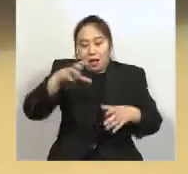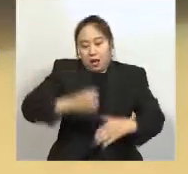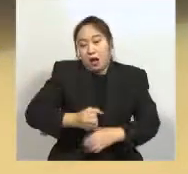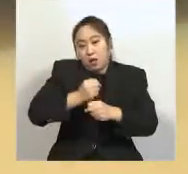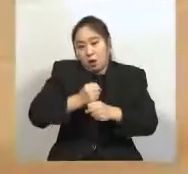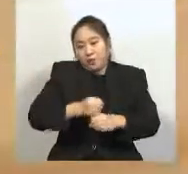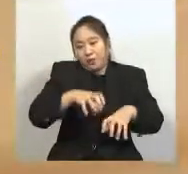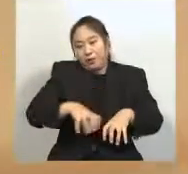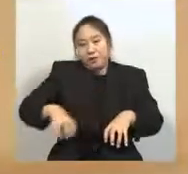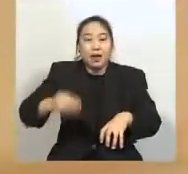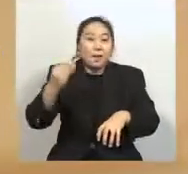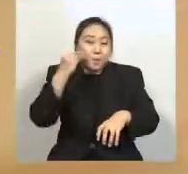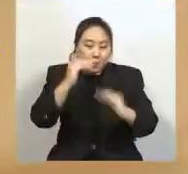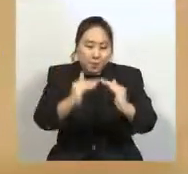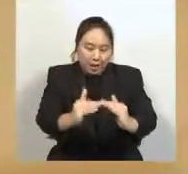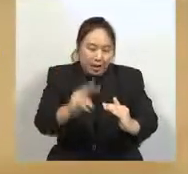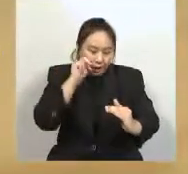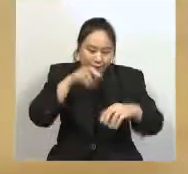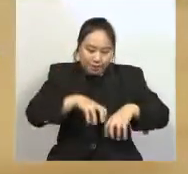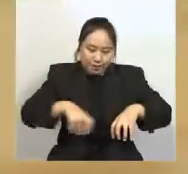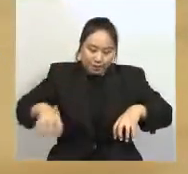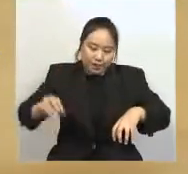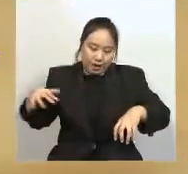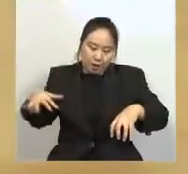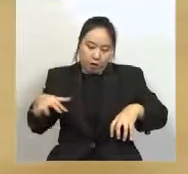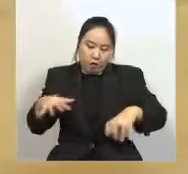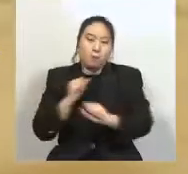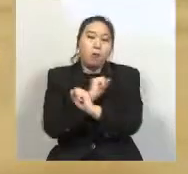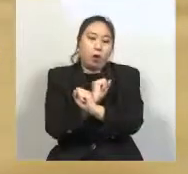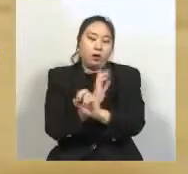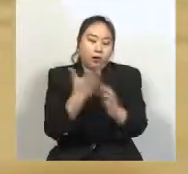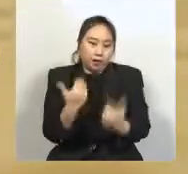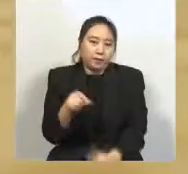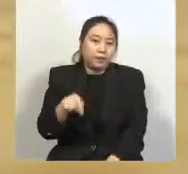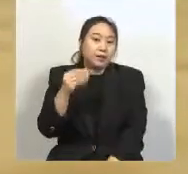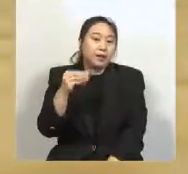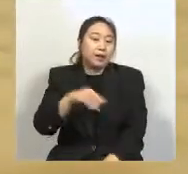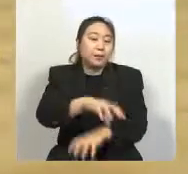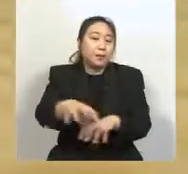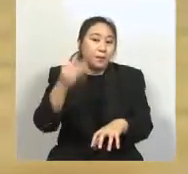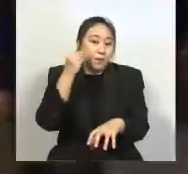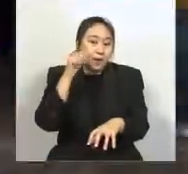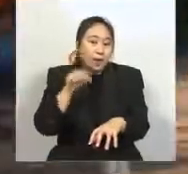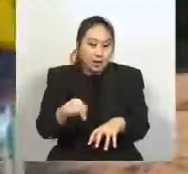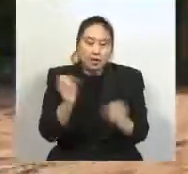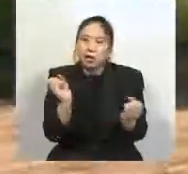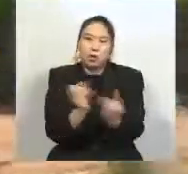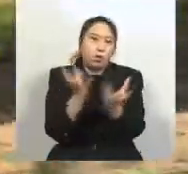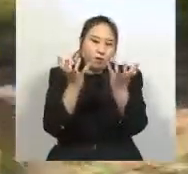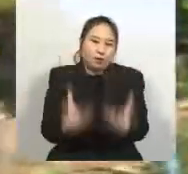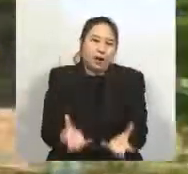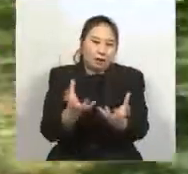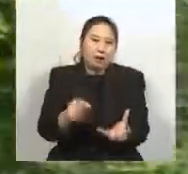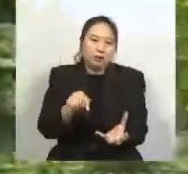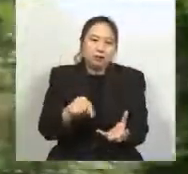ไม่ให้น้ำไหลเข้าบ้านเรือนของชาวบ้านโดยพื้นที่บ้านด่านเนินสูงแห่งนี้เป็นหมู่บ้านที่ได้รับผลกระทบมากที่สุดนะ